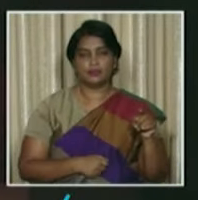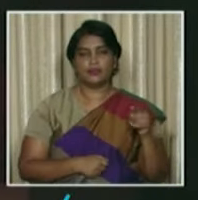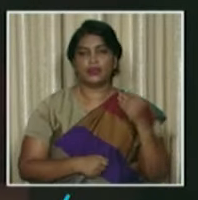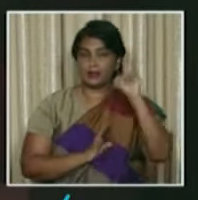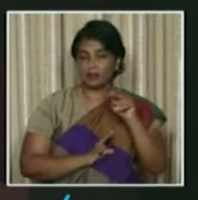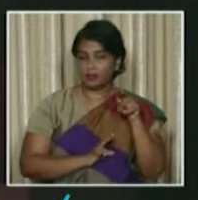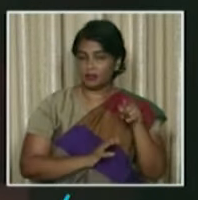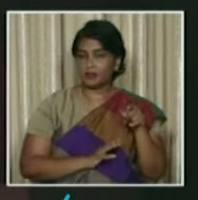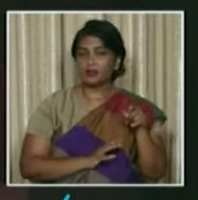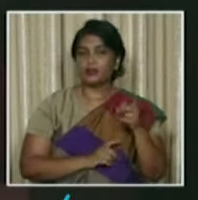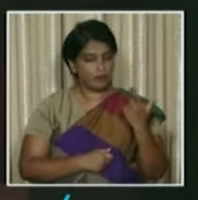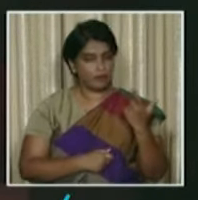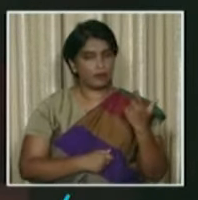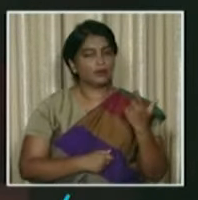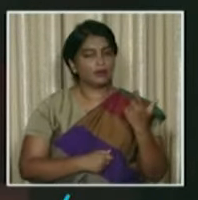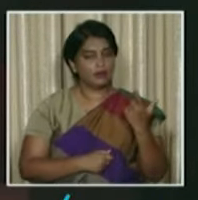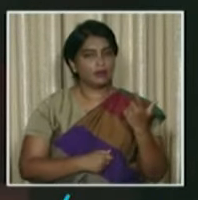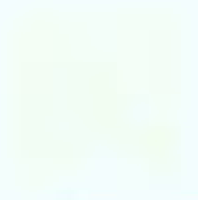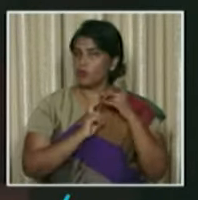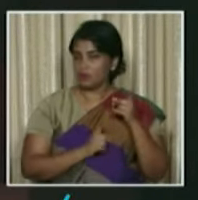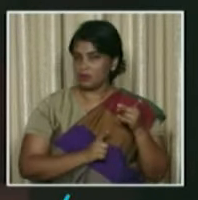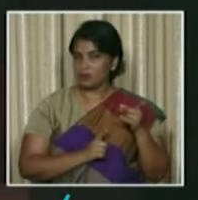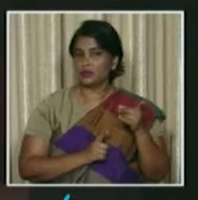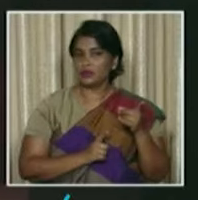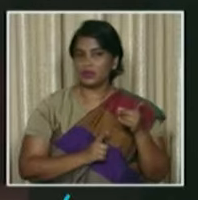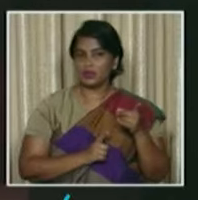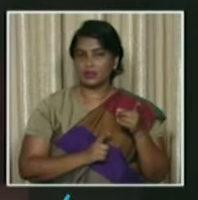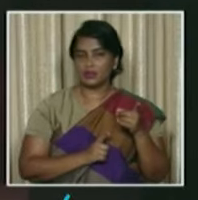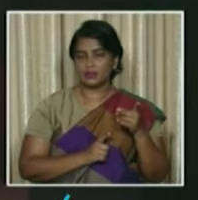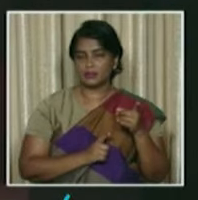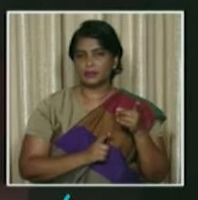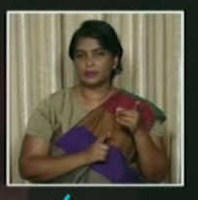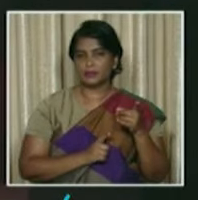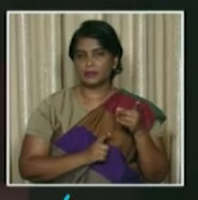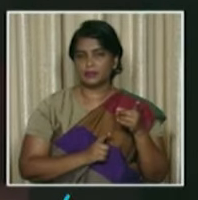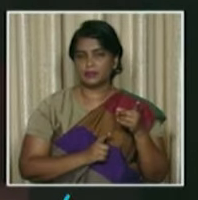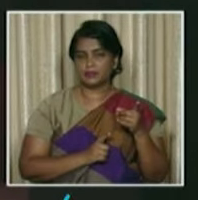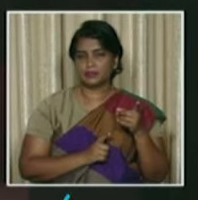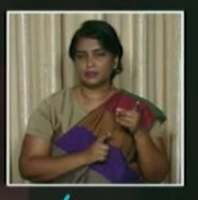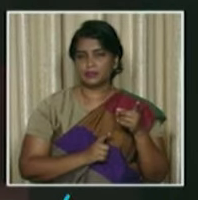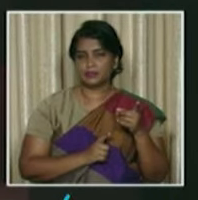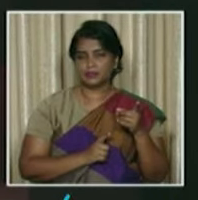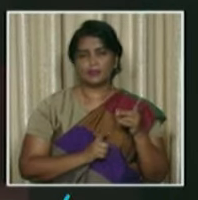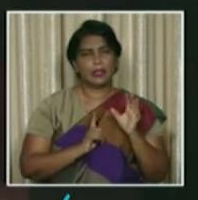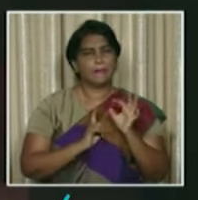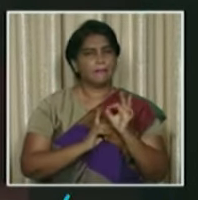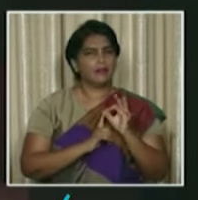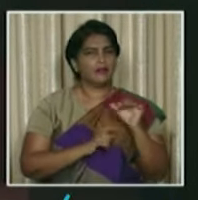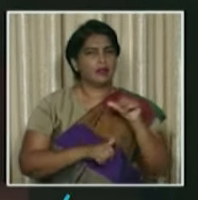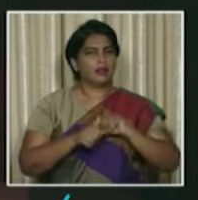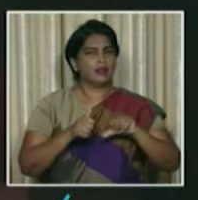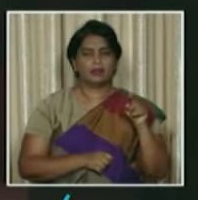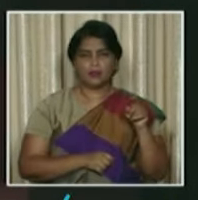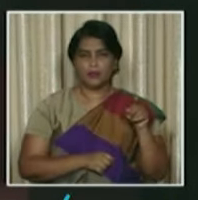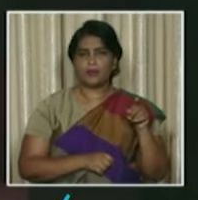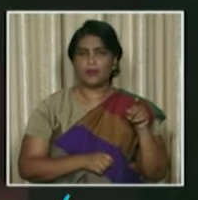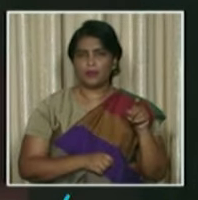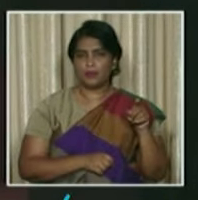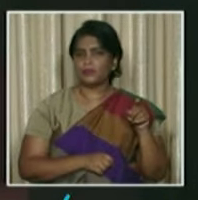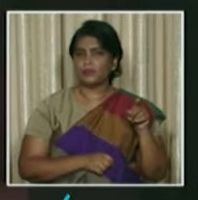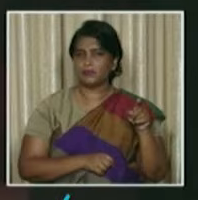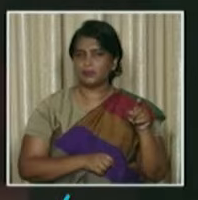විශේෂයෙන්ම ටෙලිකොම් විකිණීමට අනුකූලව Jio Platforms Limited, Gochun International Investment Holding Limited